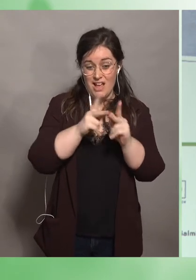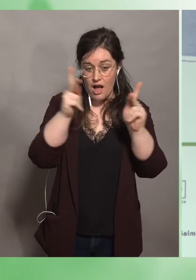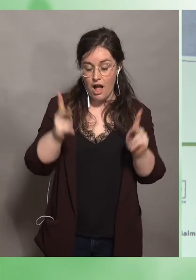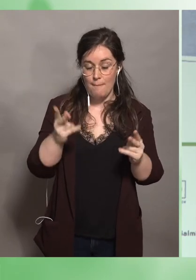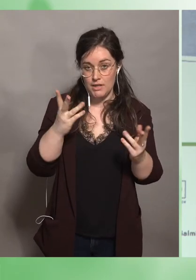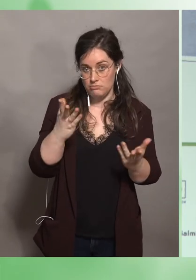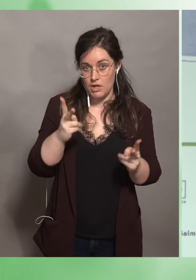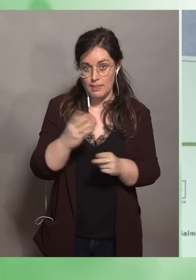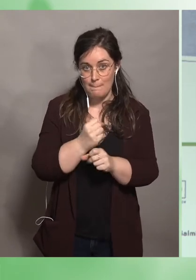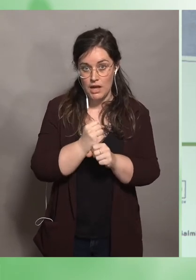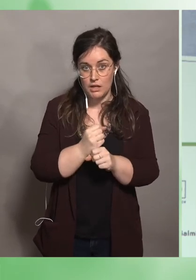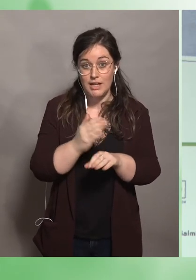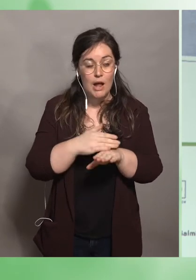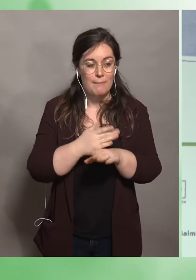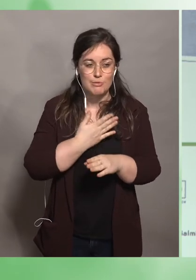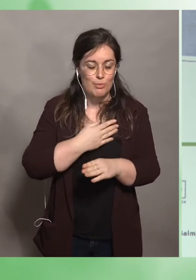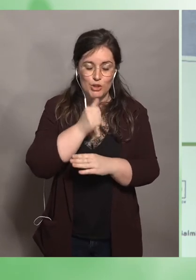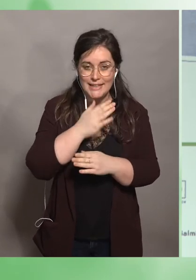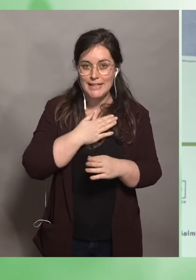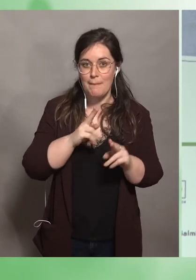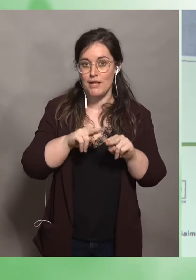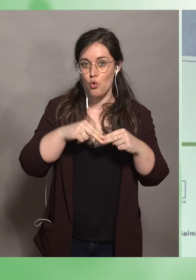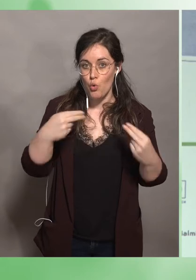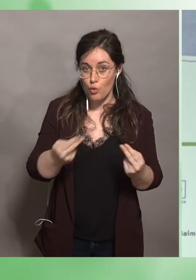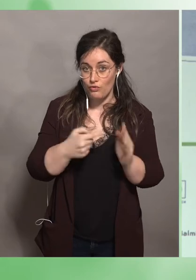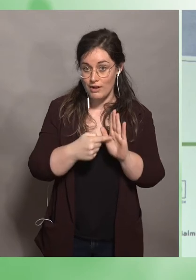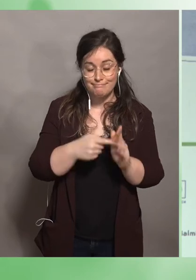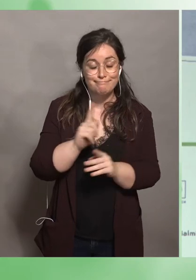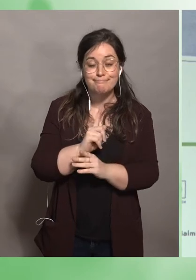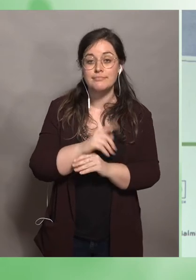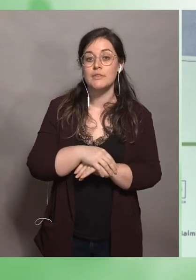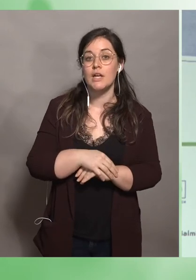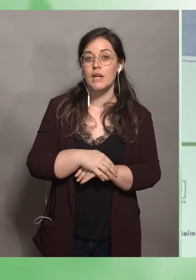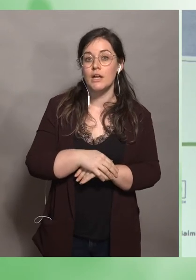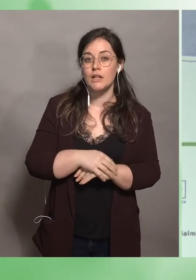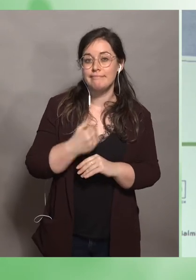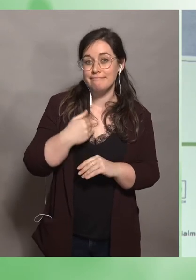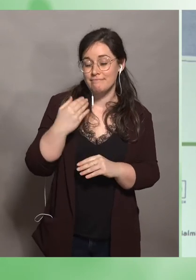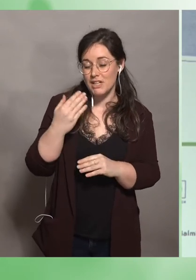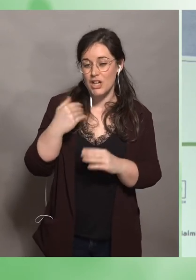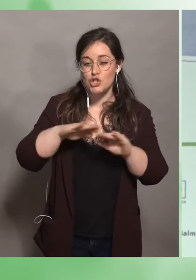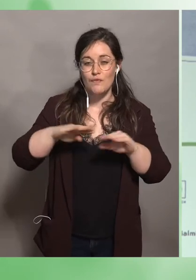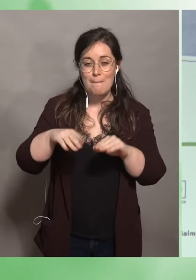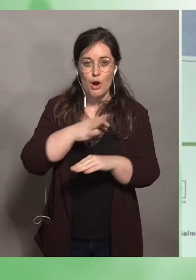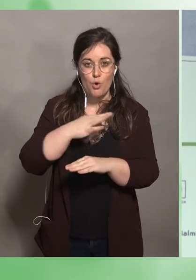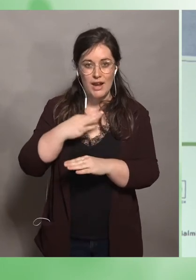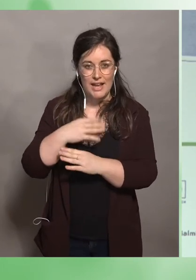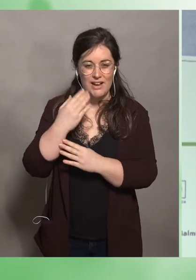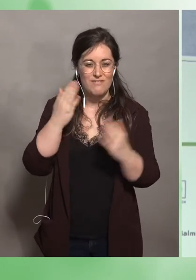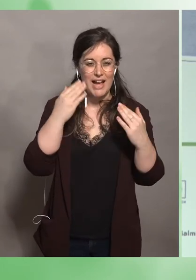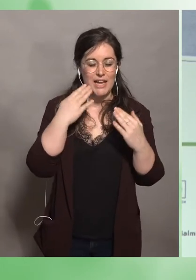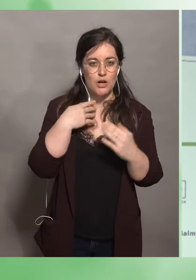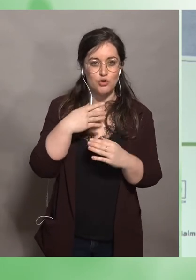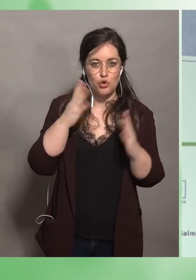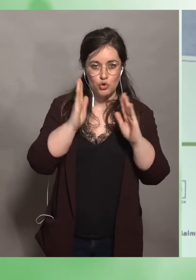das Beispiel, das ich Ihnen nennen wollte, war nicht mein Unfall, sondern eines meines Schwimmerkollegens, das ich in der Rehabilitation in